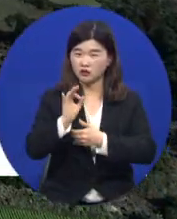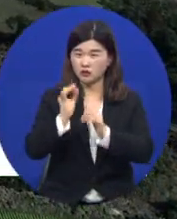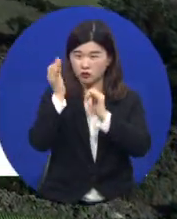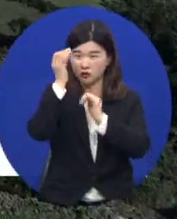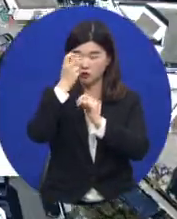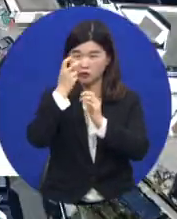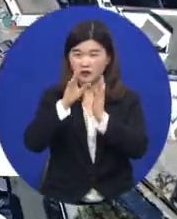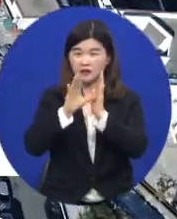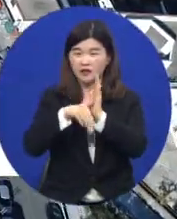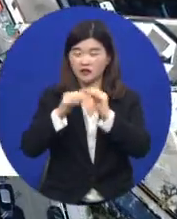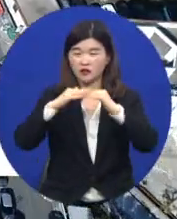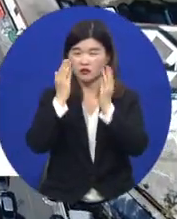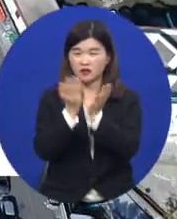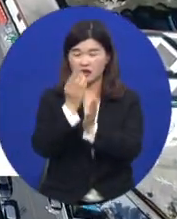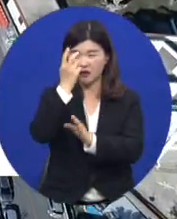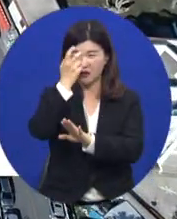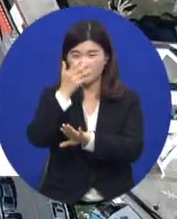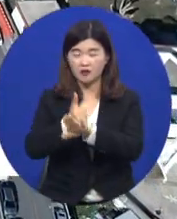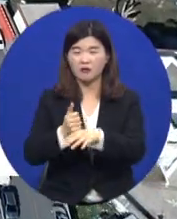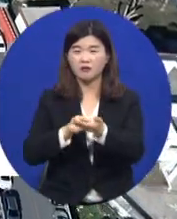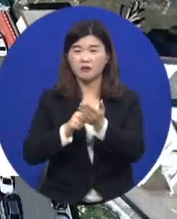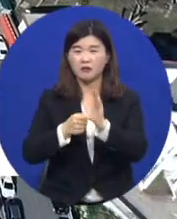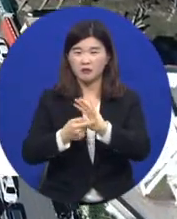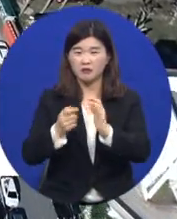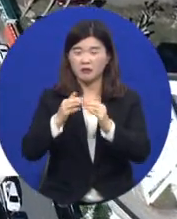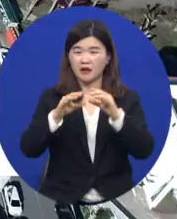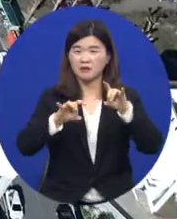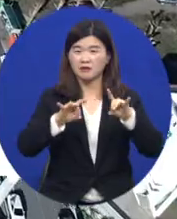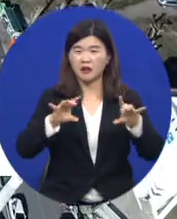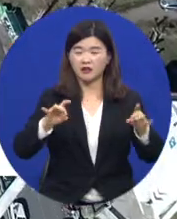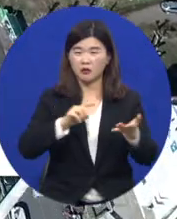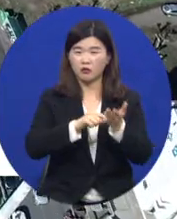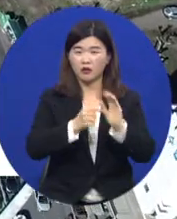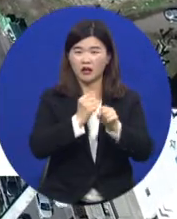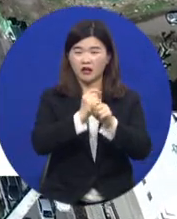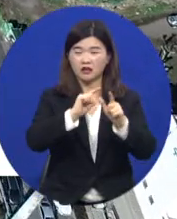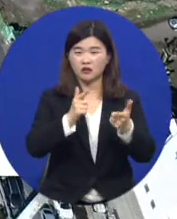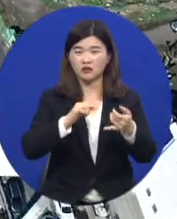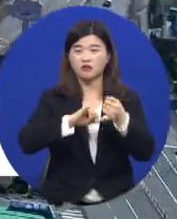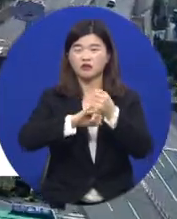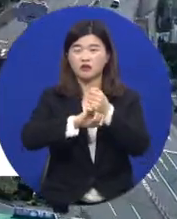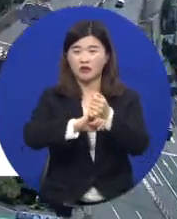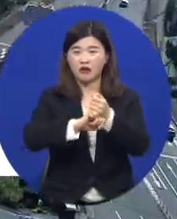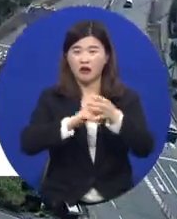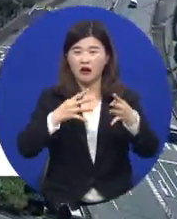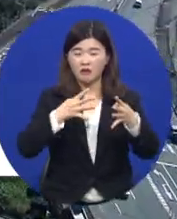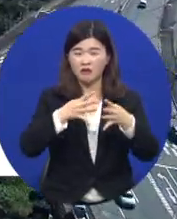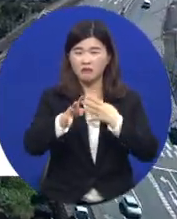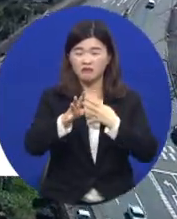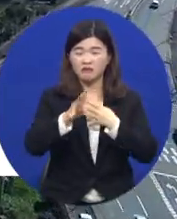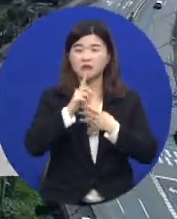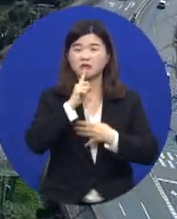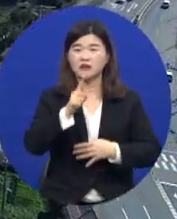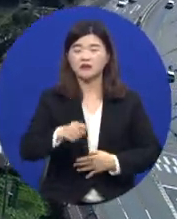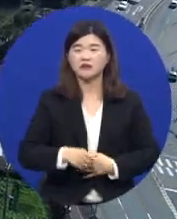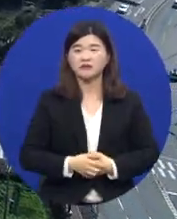조사는 전체 결과만 발표하고 마을별로는 공개하지 않기로 했던 합의를 파기한